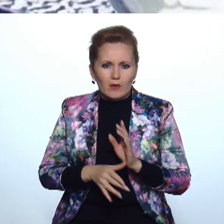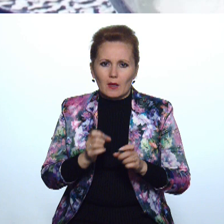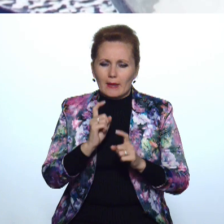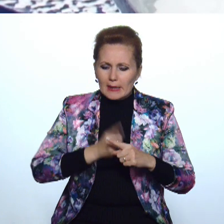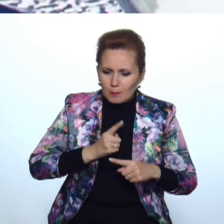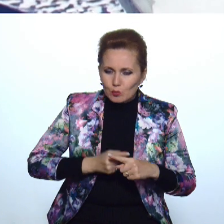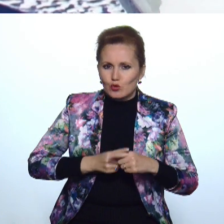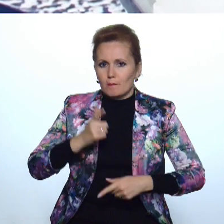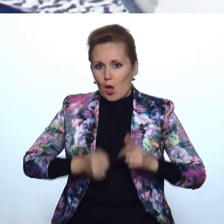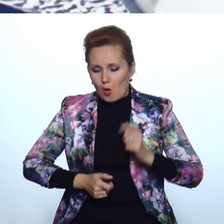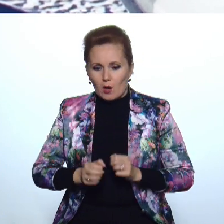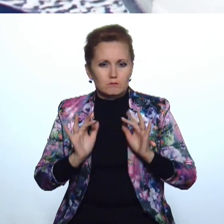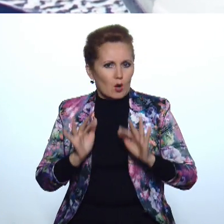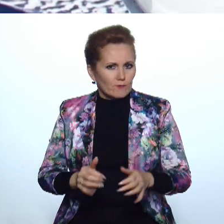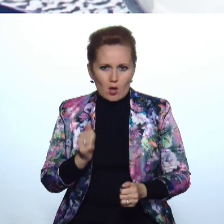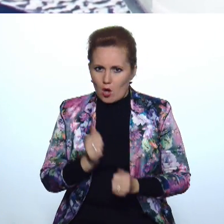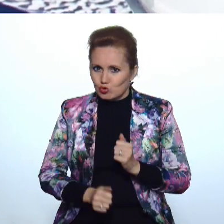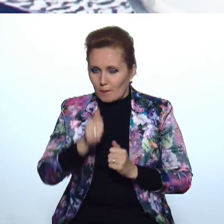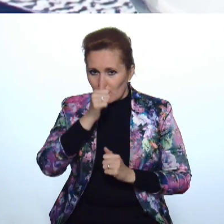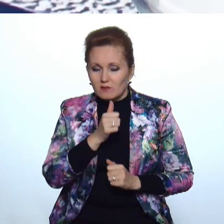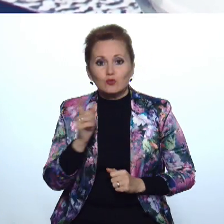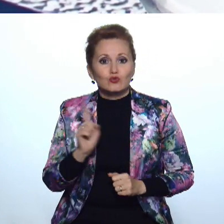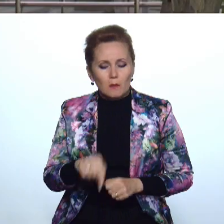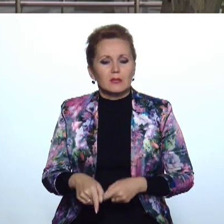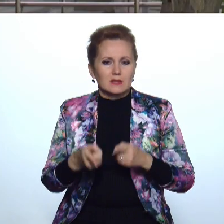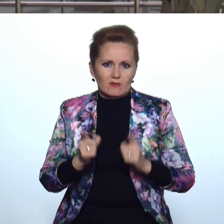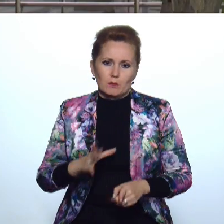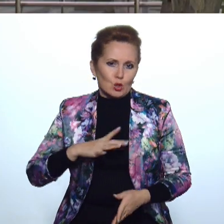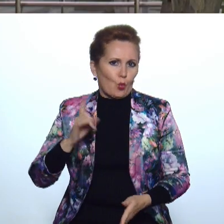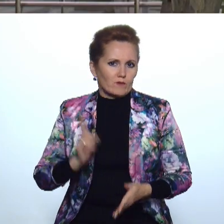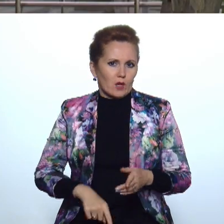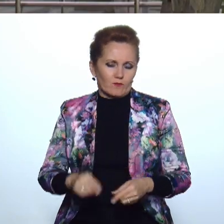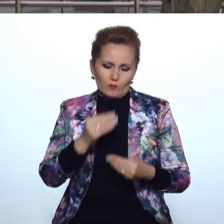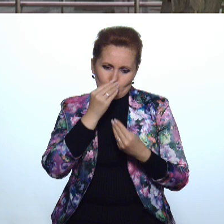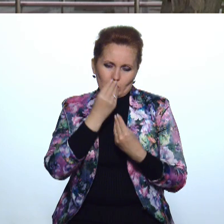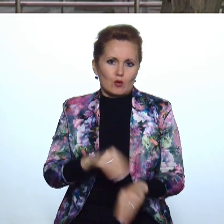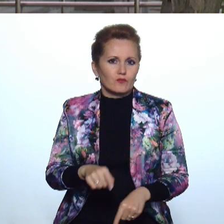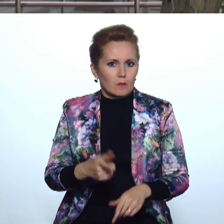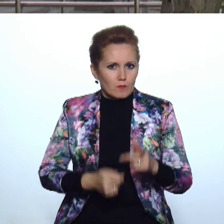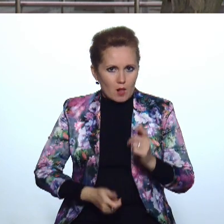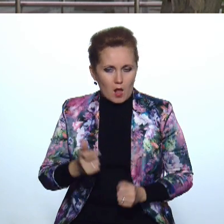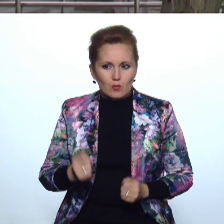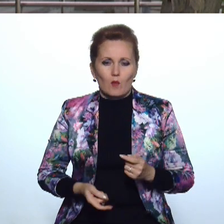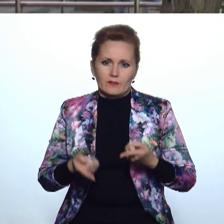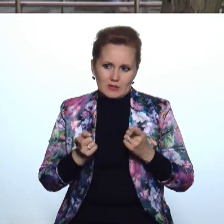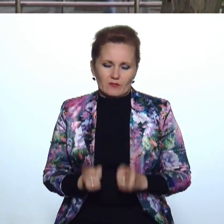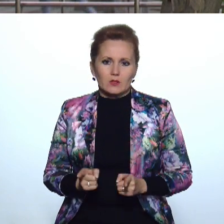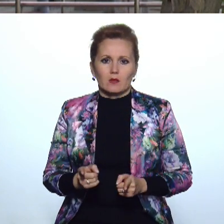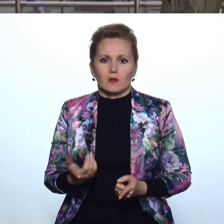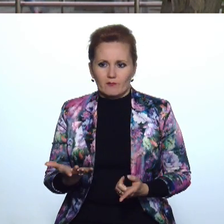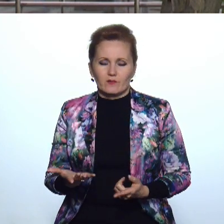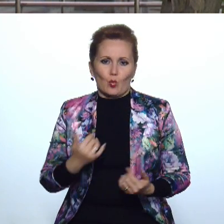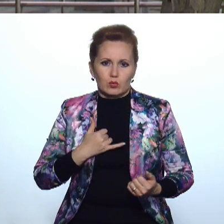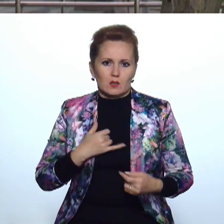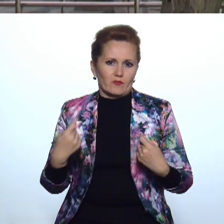исследования молока. Они проводятся ежемесячно для того, чтобы действительно быть уверенным в том, что на сегодняшний день в